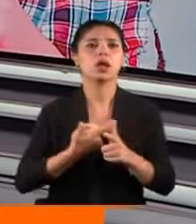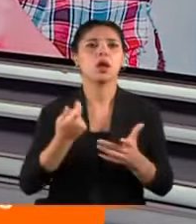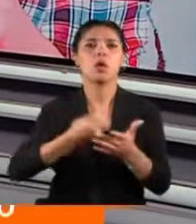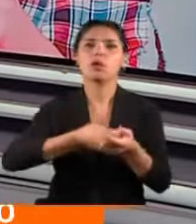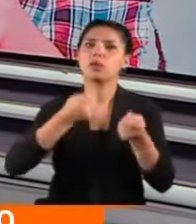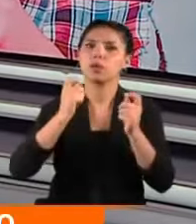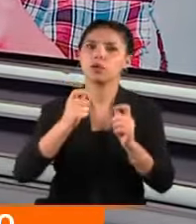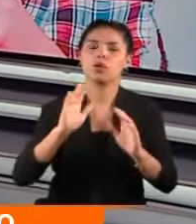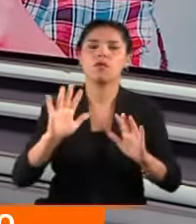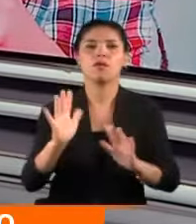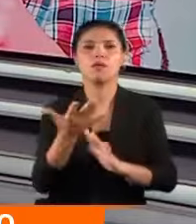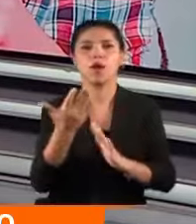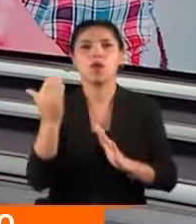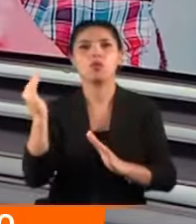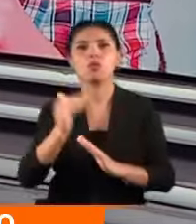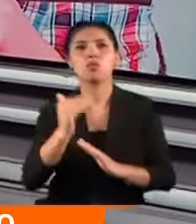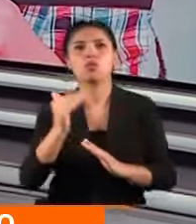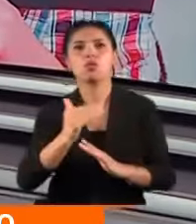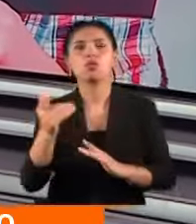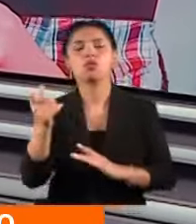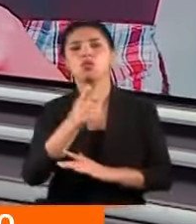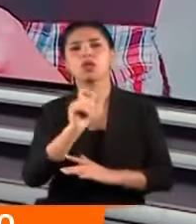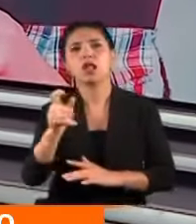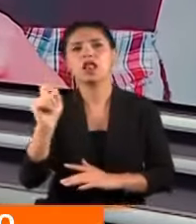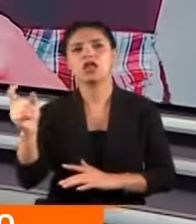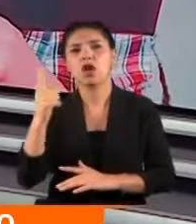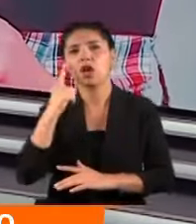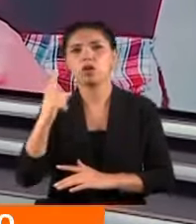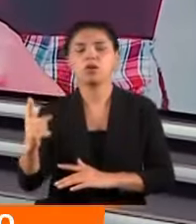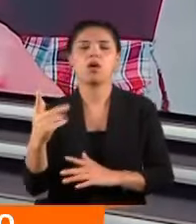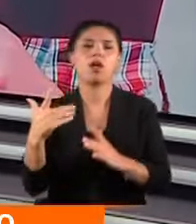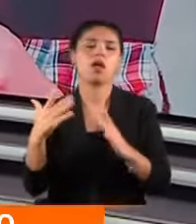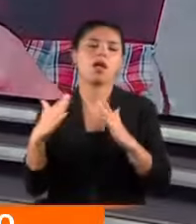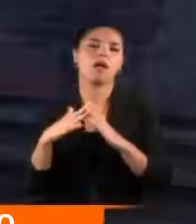da tercihini uygun fiyatlı ilçelerden yana kullanıyor.